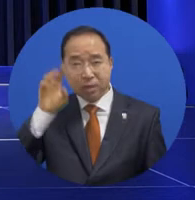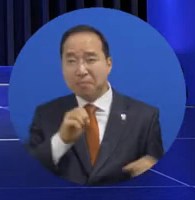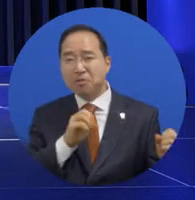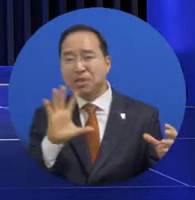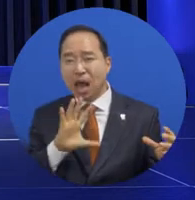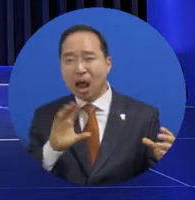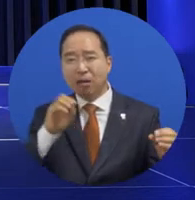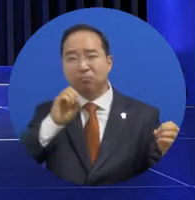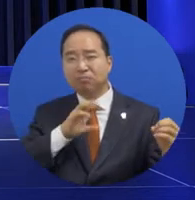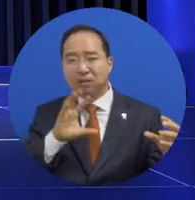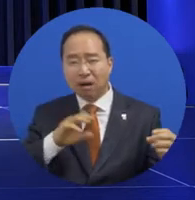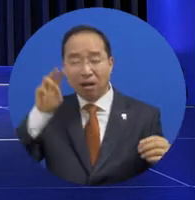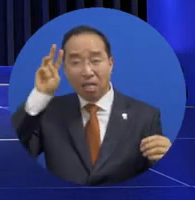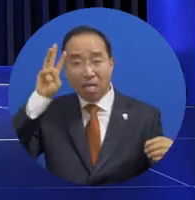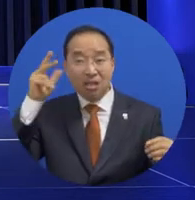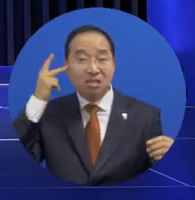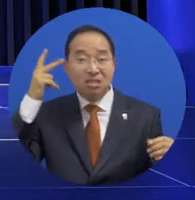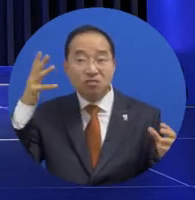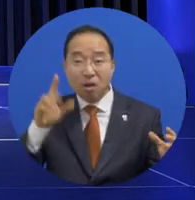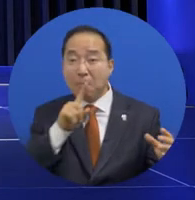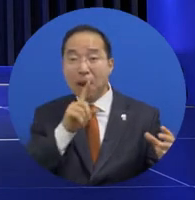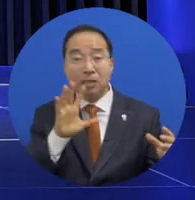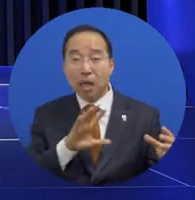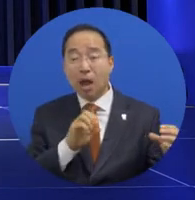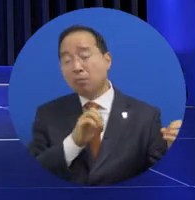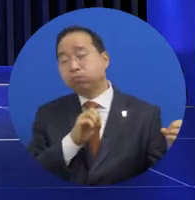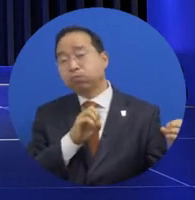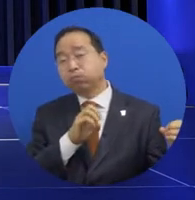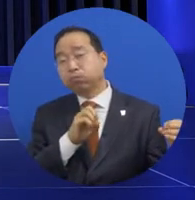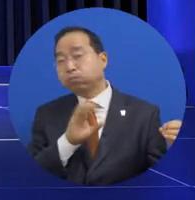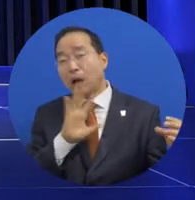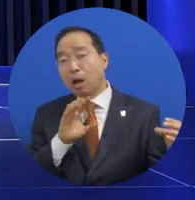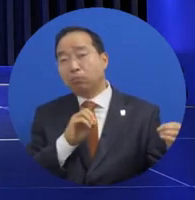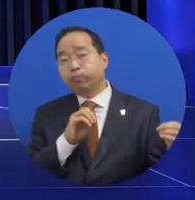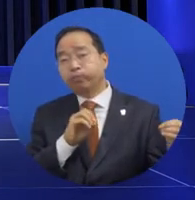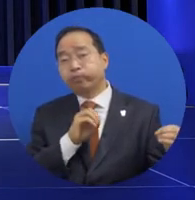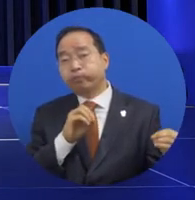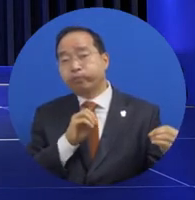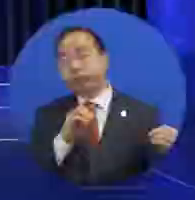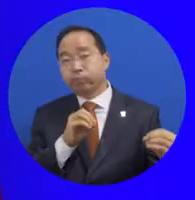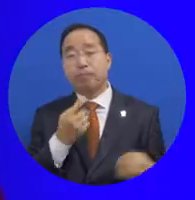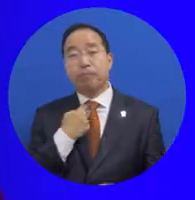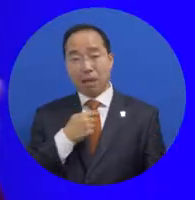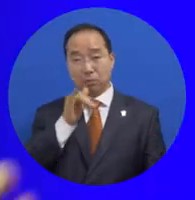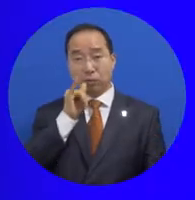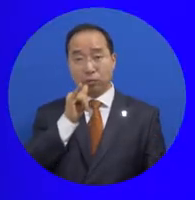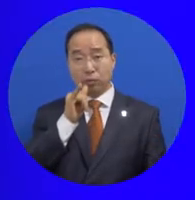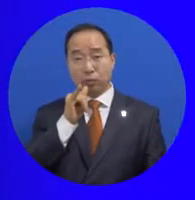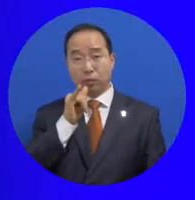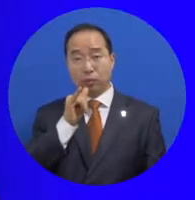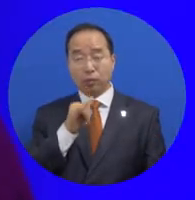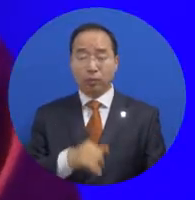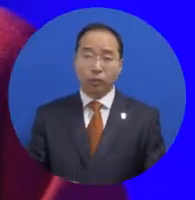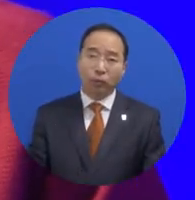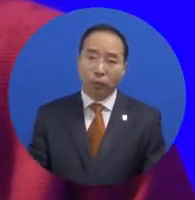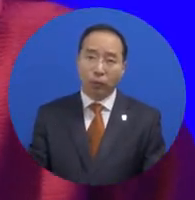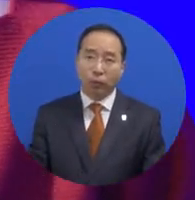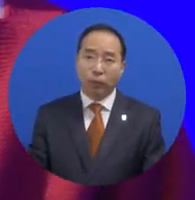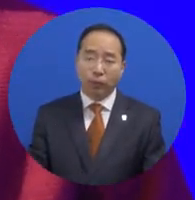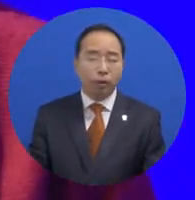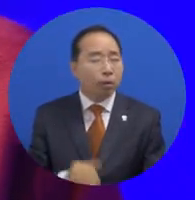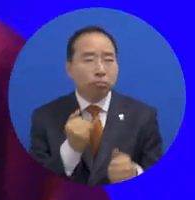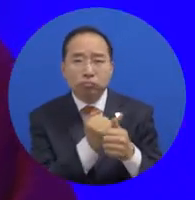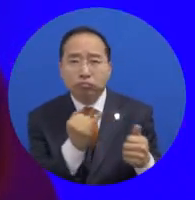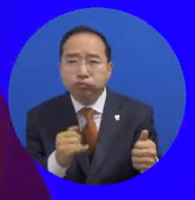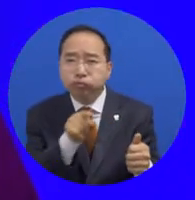4일도 걸리고 심지어 어떤 때는 일주일 동안 말을 안 하고 한 집에서 산 경험도 있습니다. 그렇게 말을 안 하고 싸운다는 건